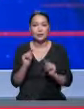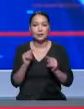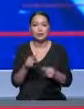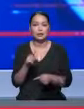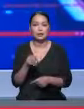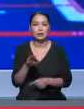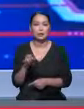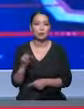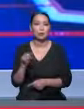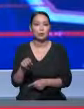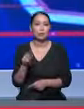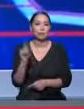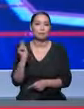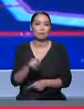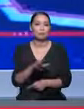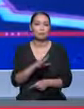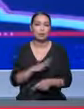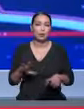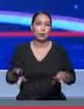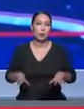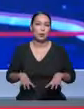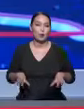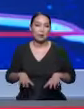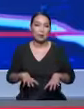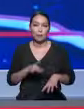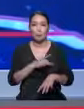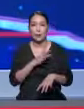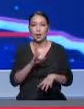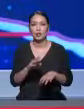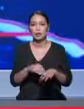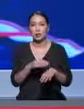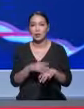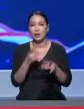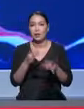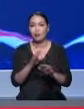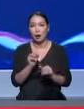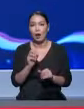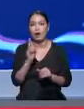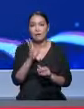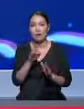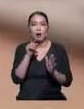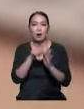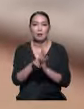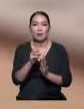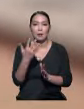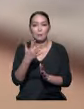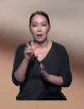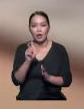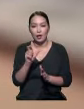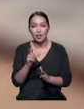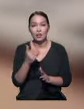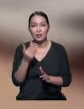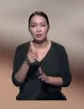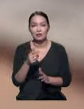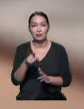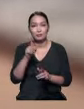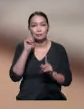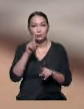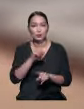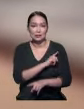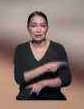россиянина арестовали за то, что приехал на белом коне к жене. И не просто, а в квартиру аж на 5-м этаже. Позже он признался, был сильно пьян и